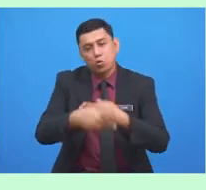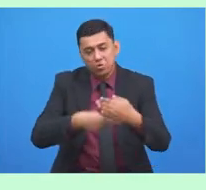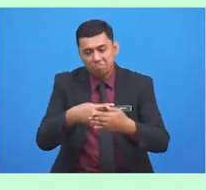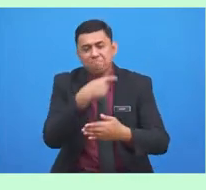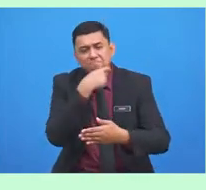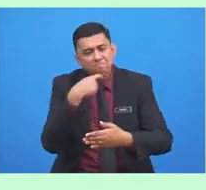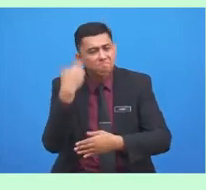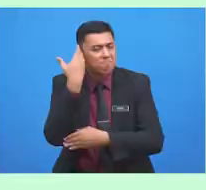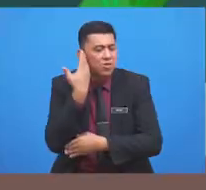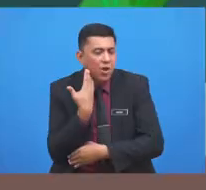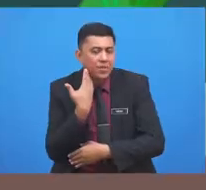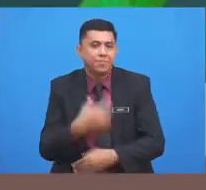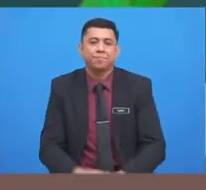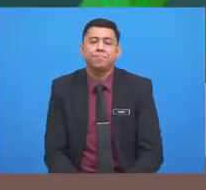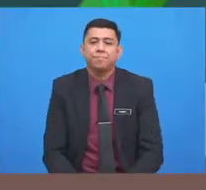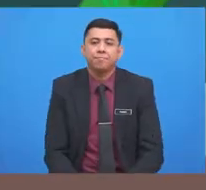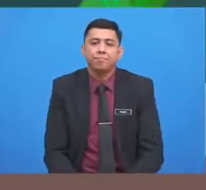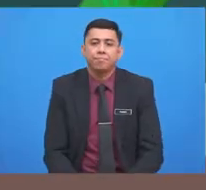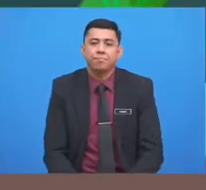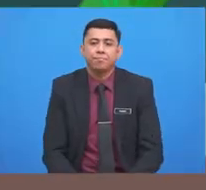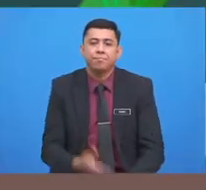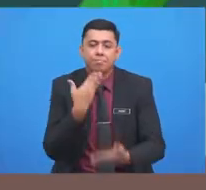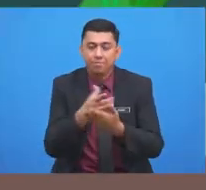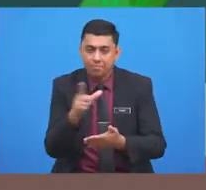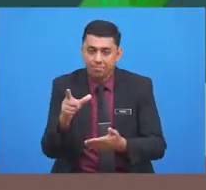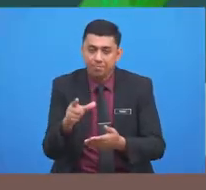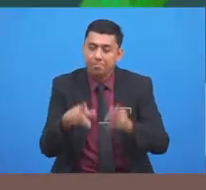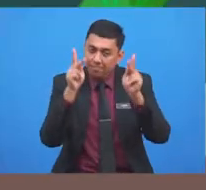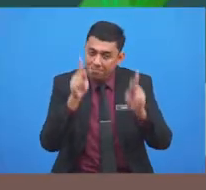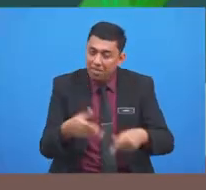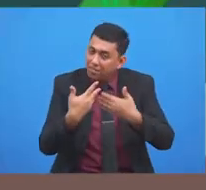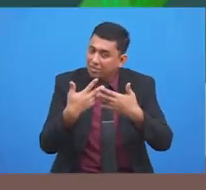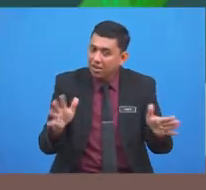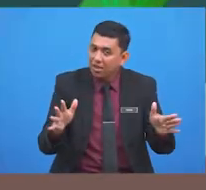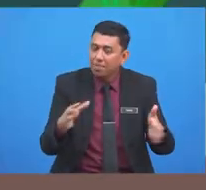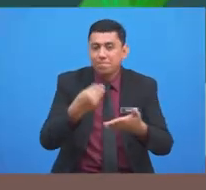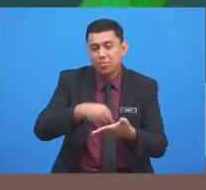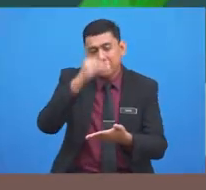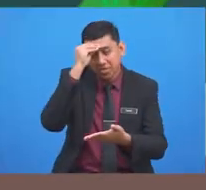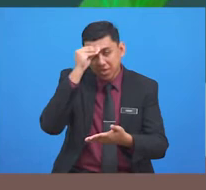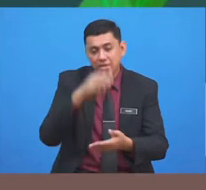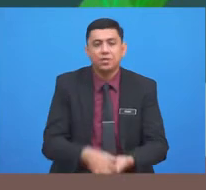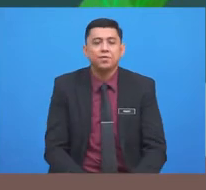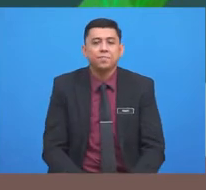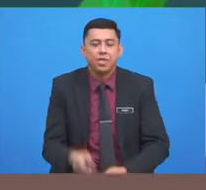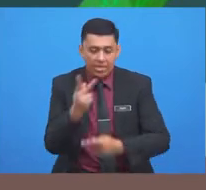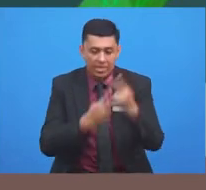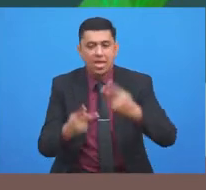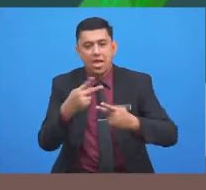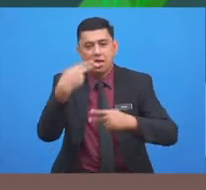sejat peluhan. Baiklah pelajar-pelajar, kita telah selesai mempelajari tajuk kitaran